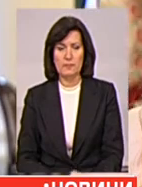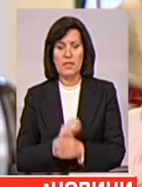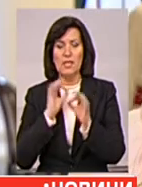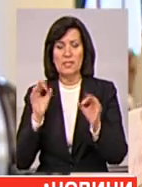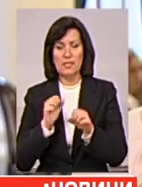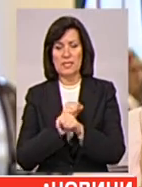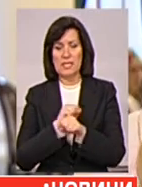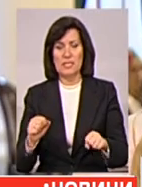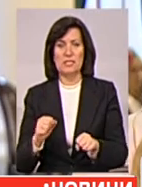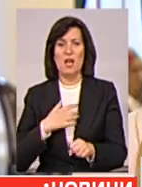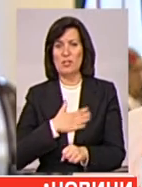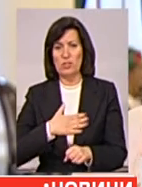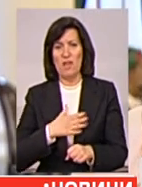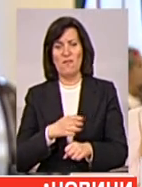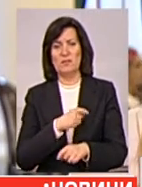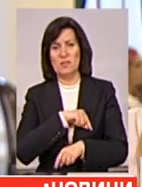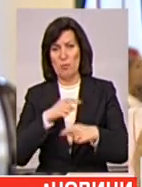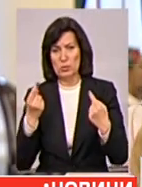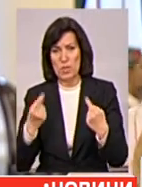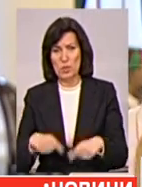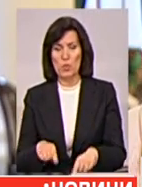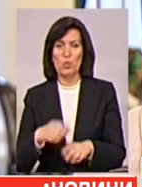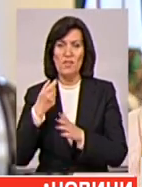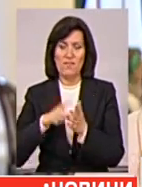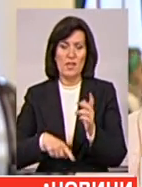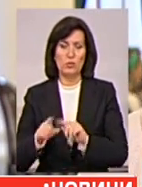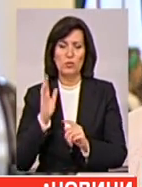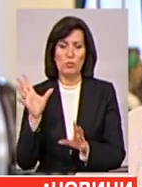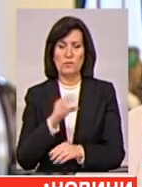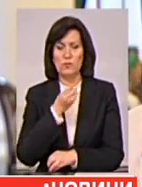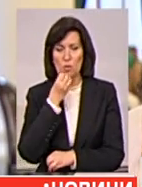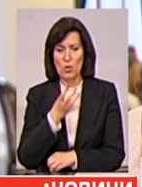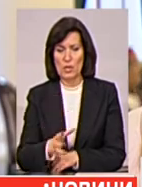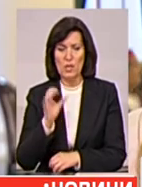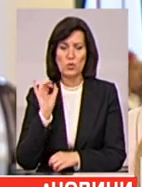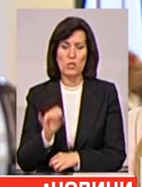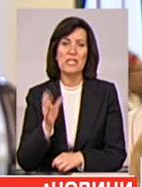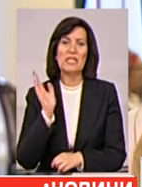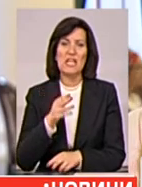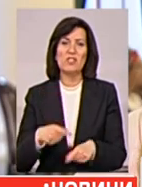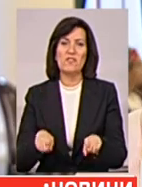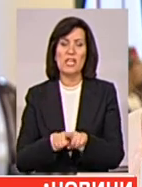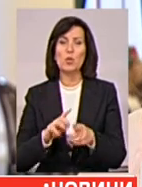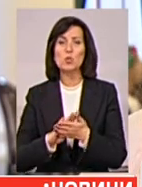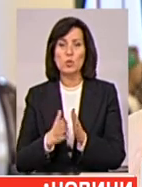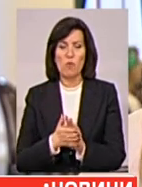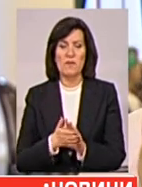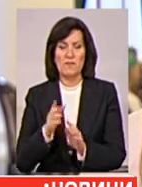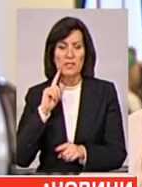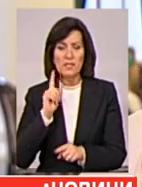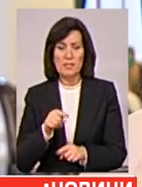Никогда нельзя отчаиваться, опускать руки, самое главное, и верить, что будет все хорошо. И даже в таких условиях, ведь